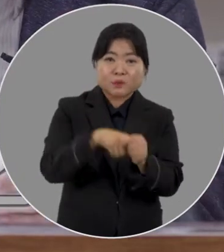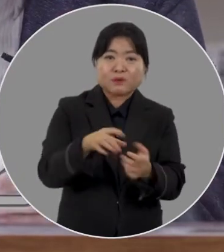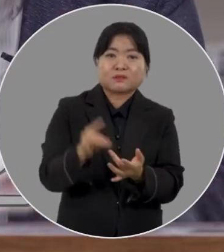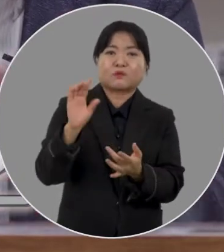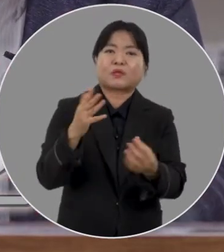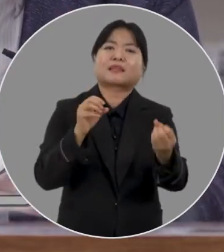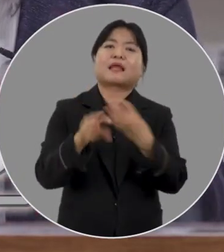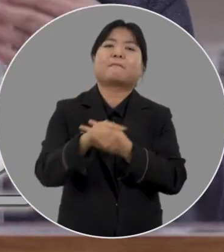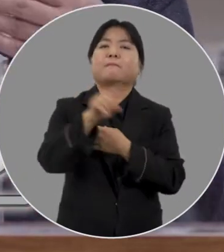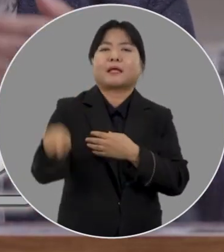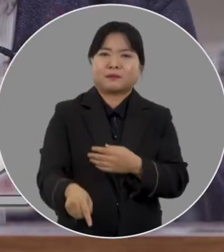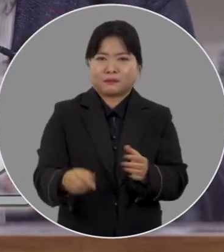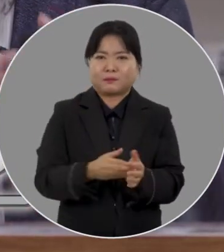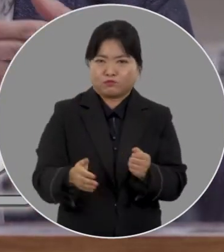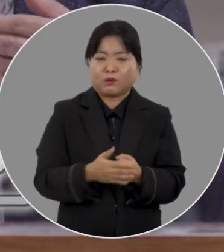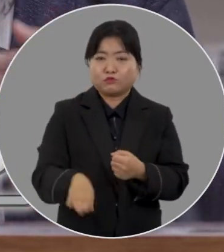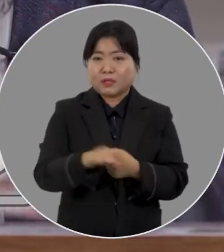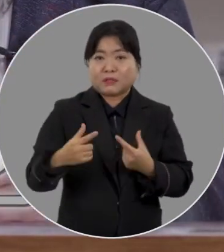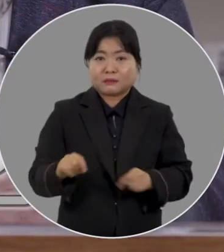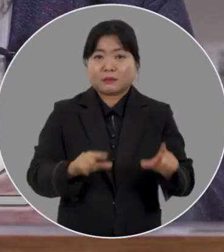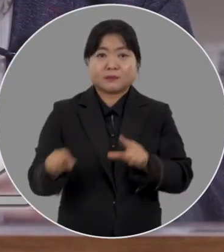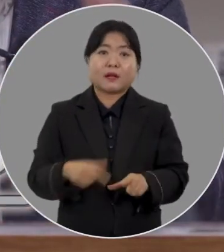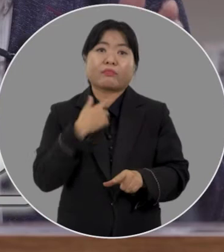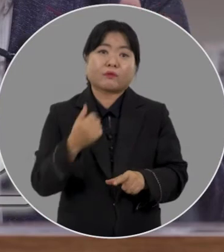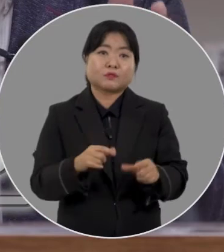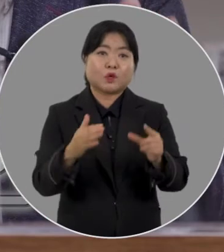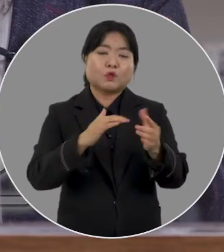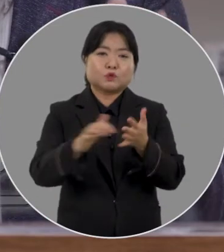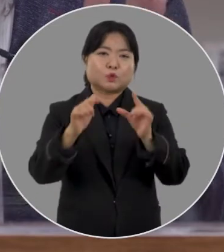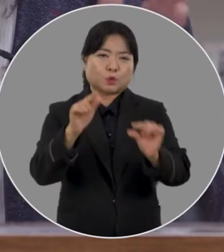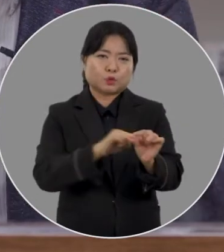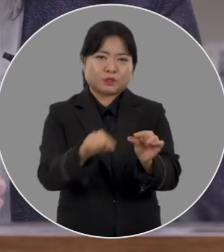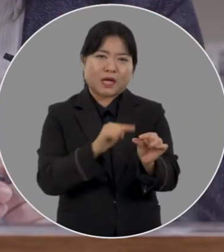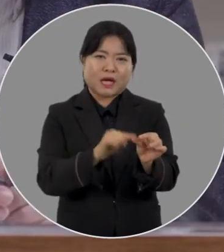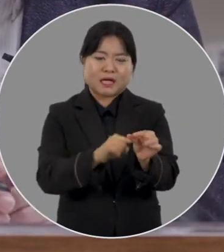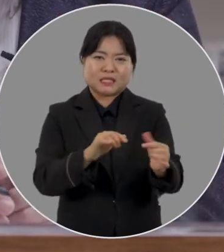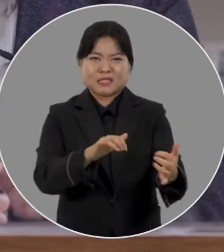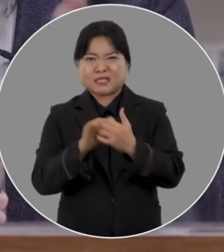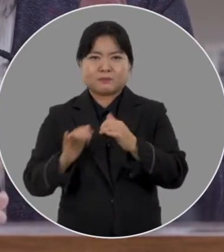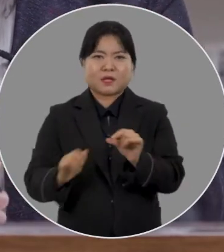답안들이었습니다. 우리가 이런 삶을 살았던 것은 저 소수자인 침입자인